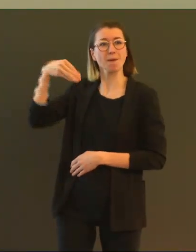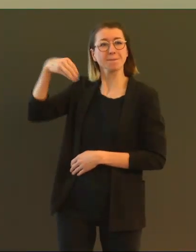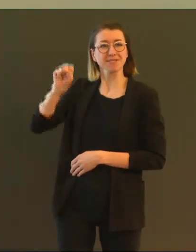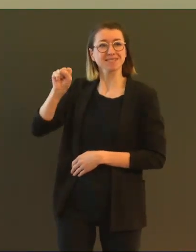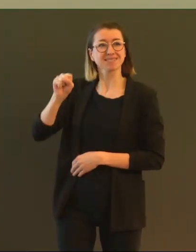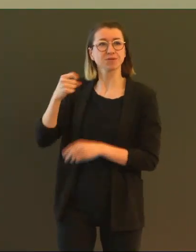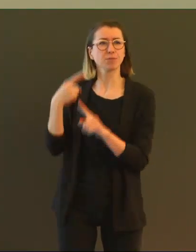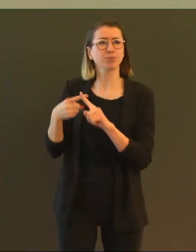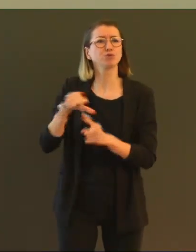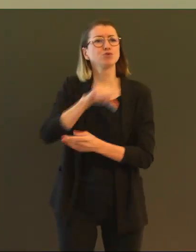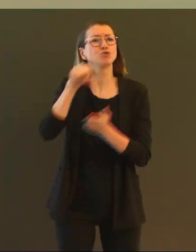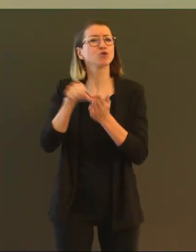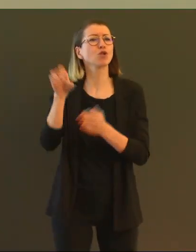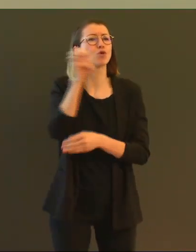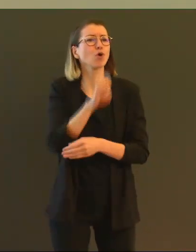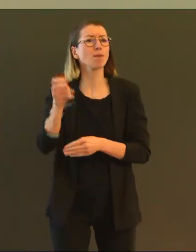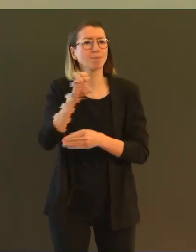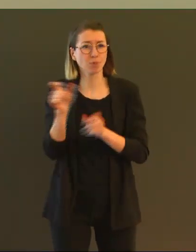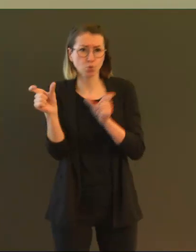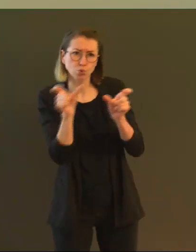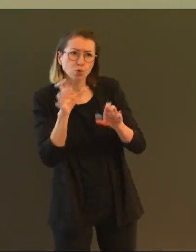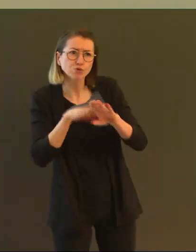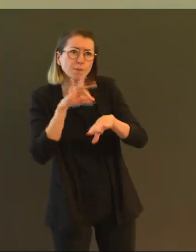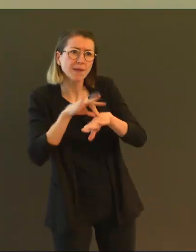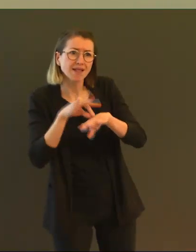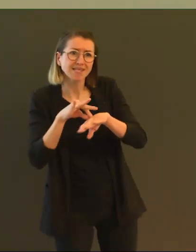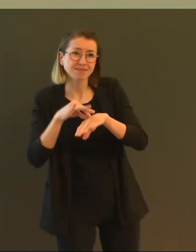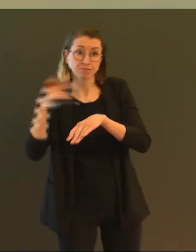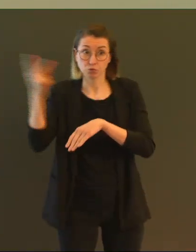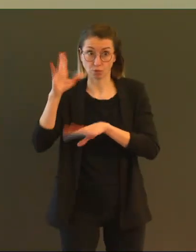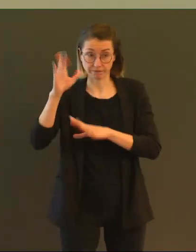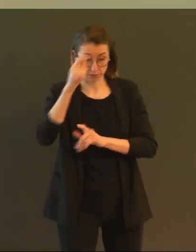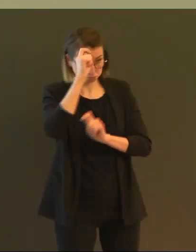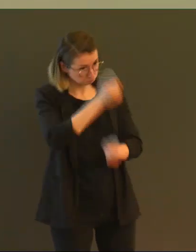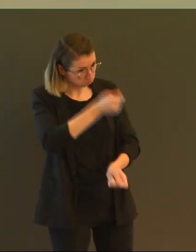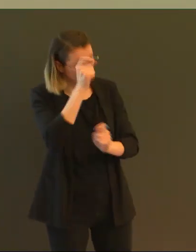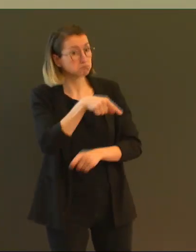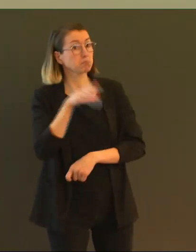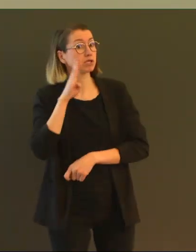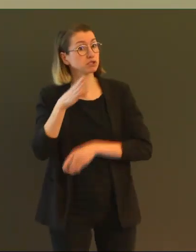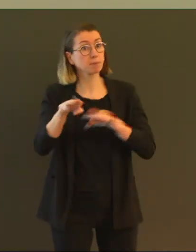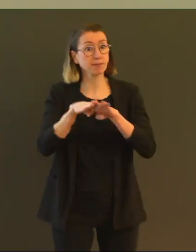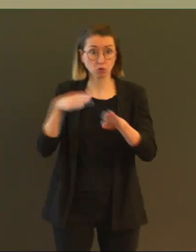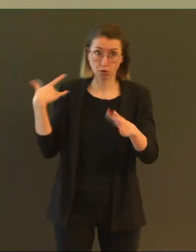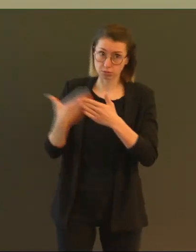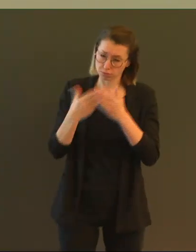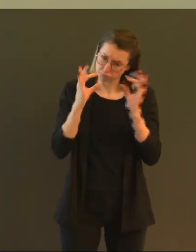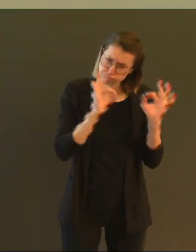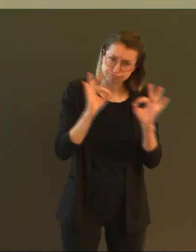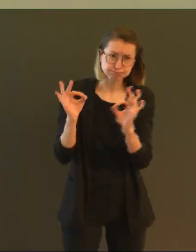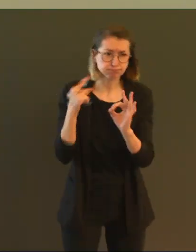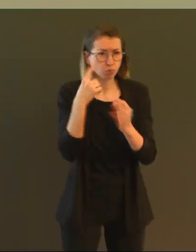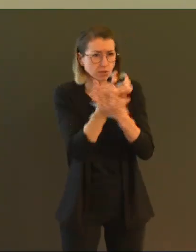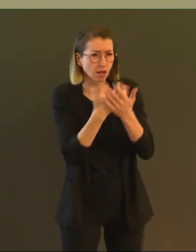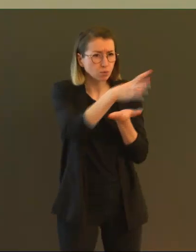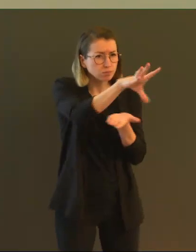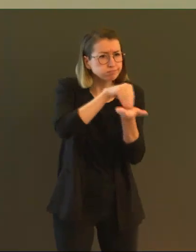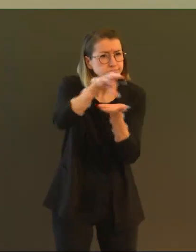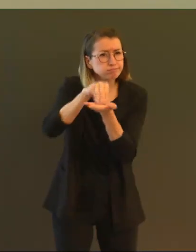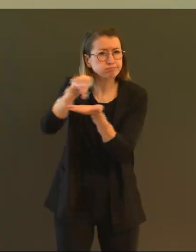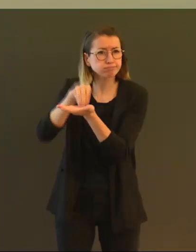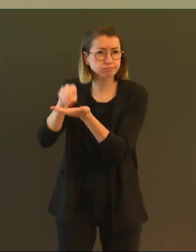européen de contrôle des maladies pour son suivi de la mortalité, et que ce type de suivi est celui que les autres pays sont invités